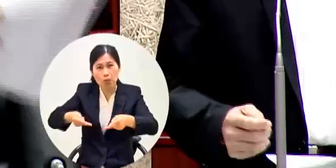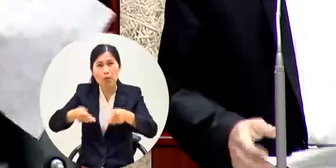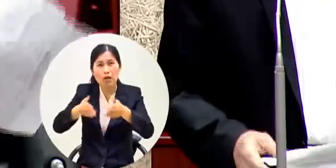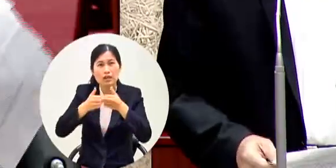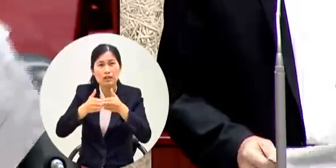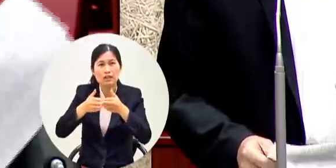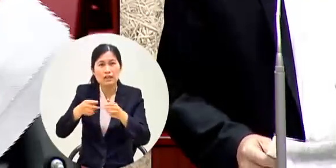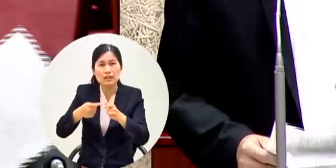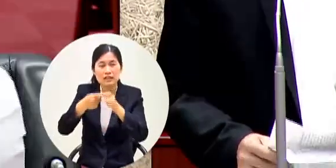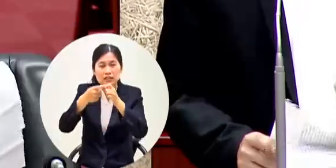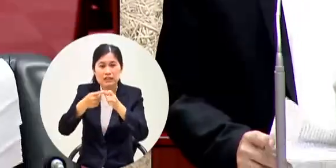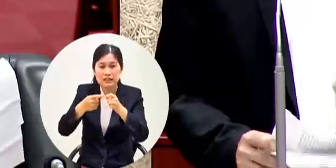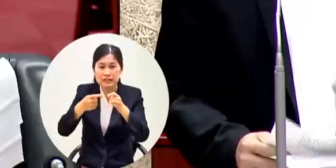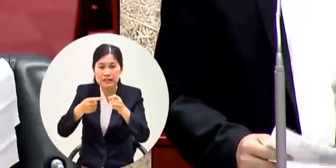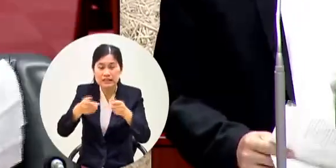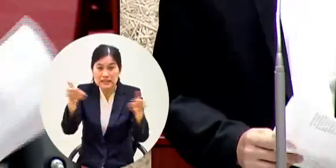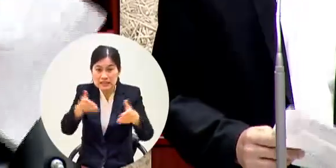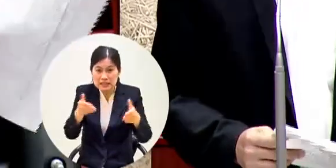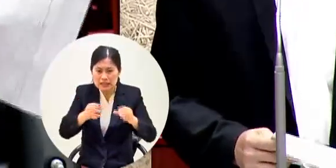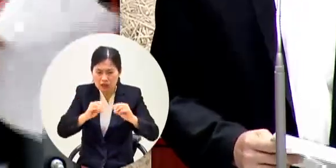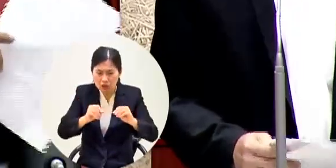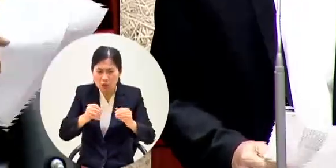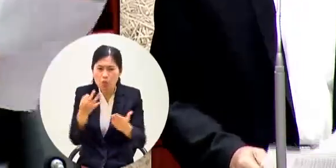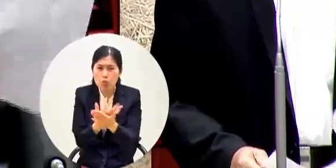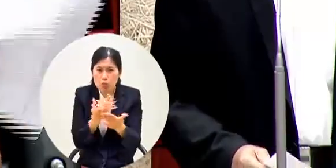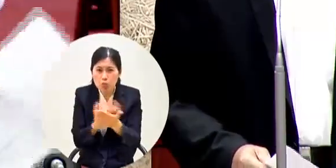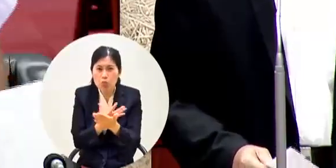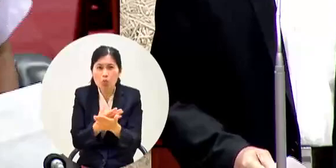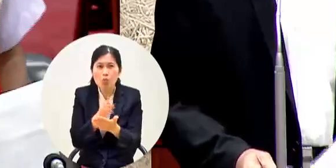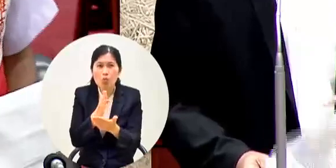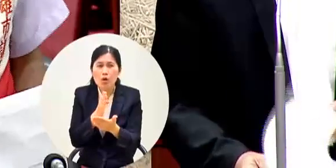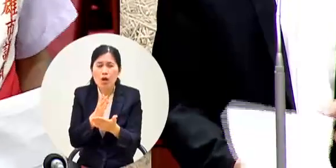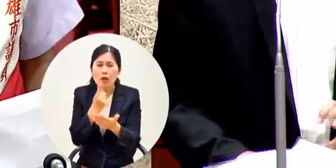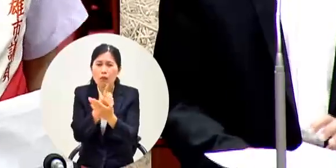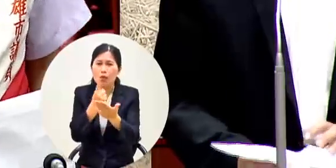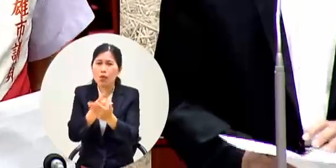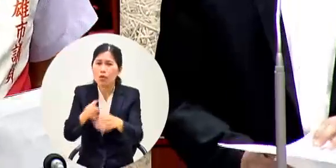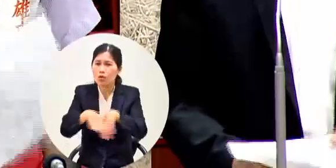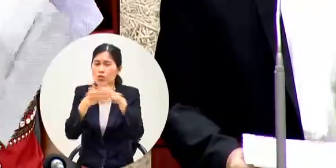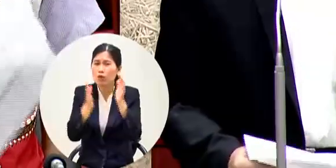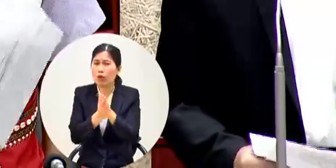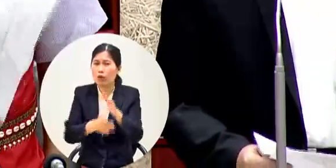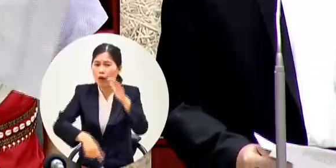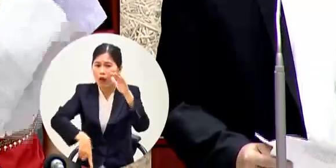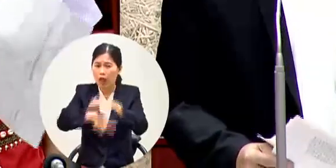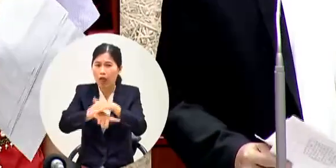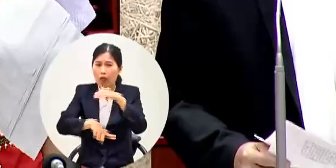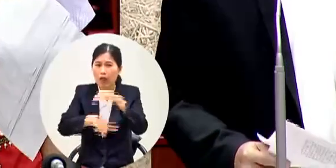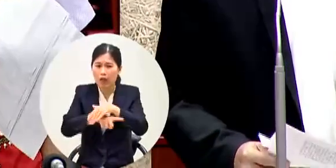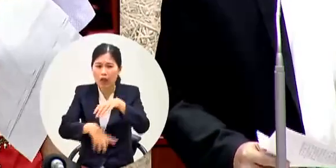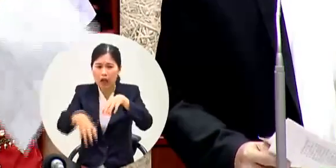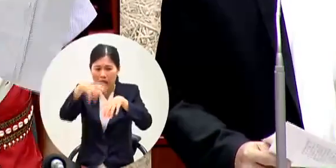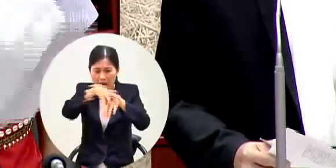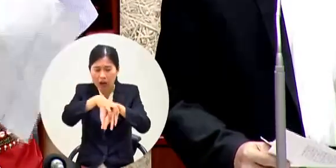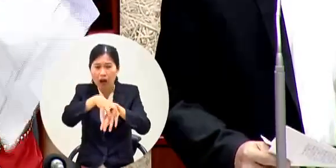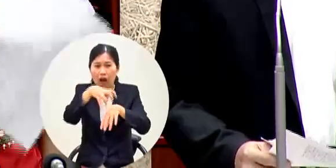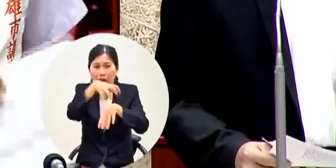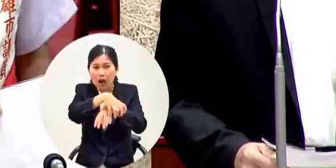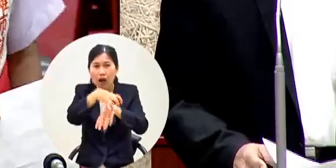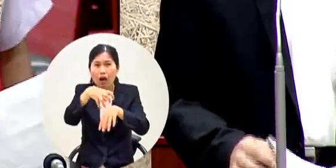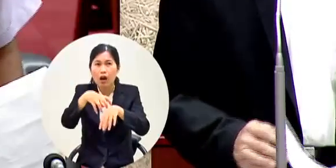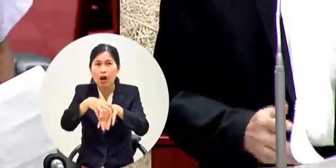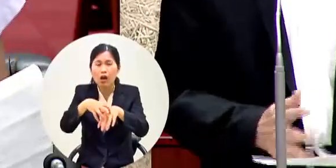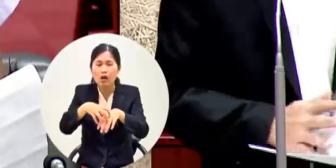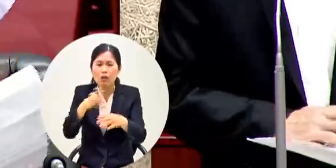面两年，从去年到明年，新的一个国土计划要有